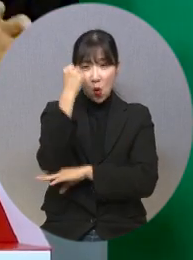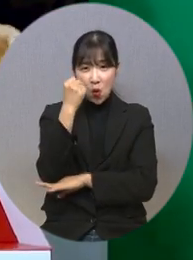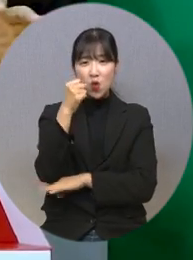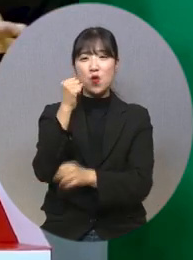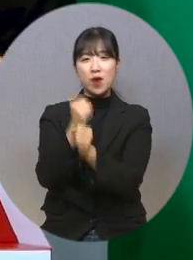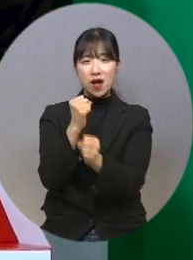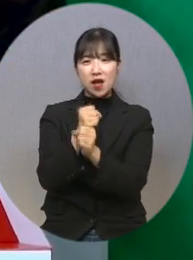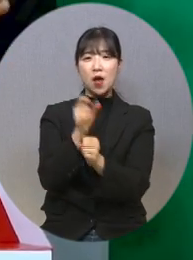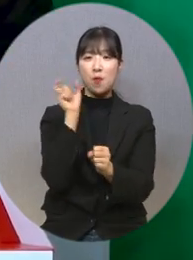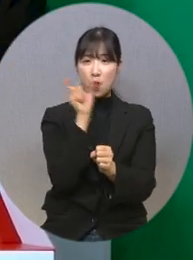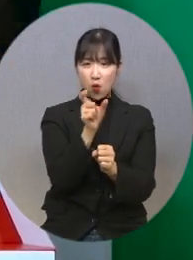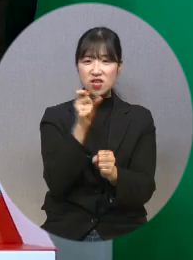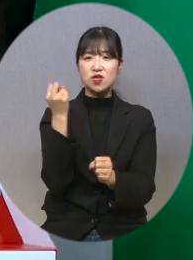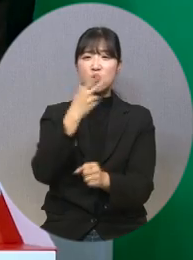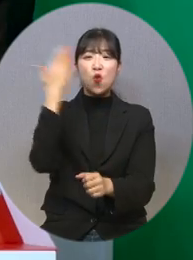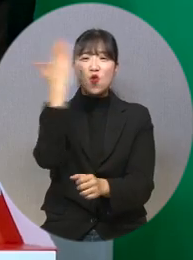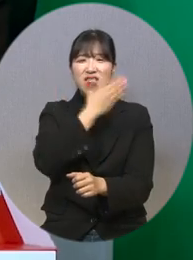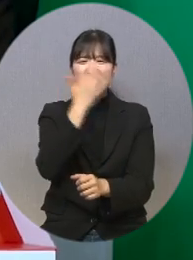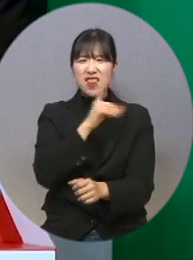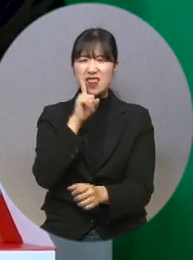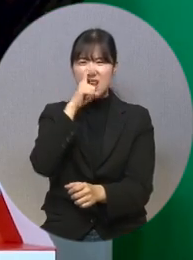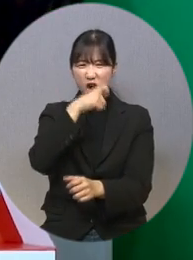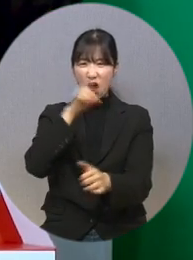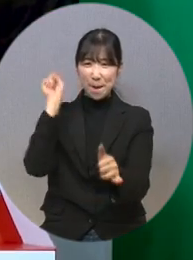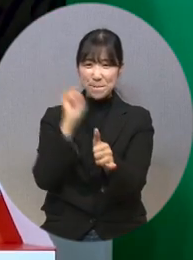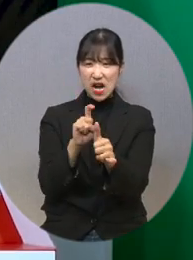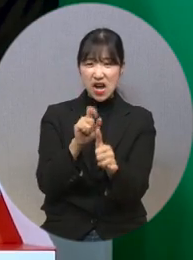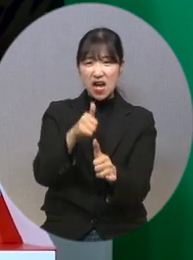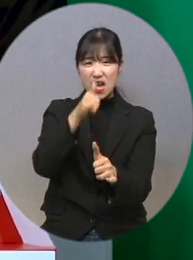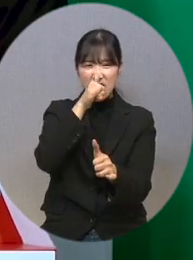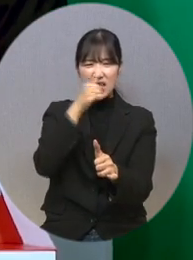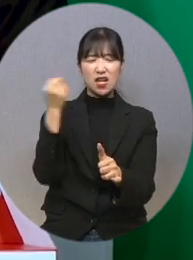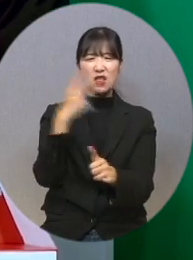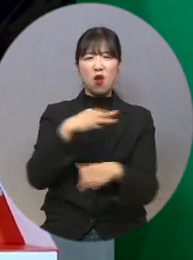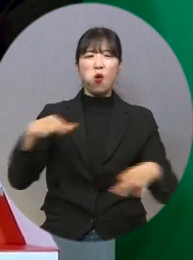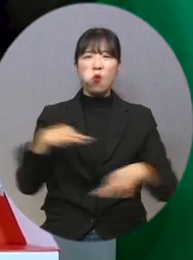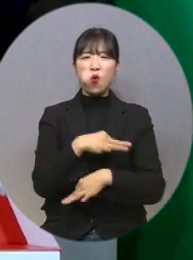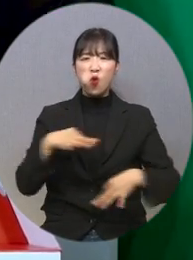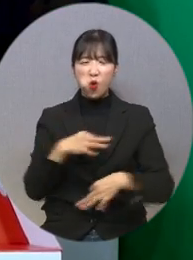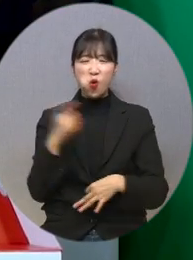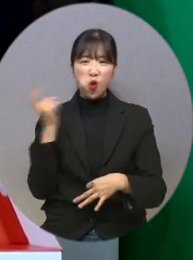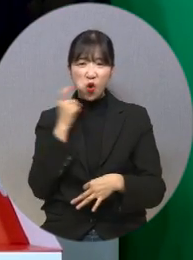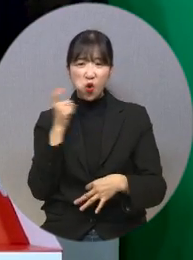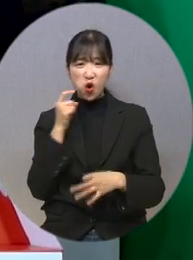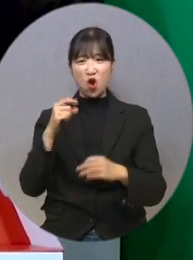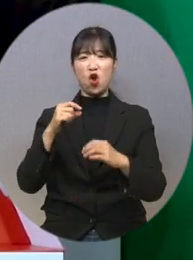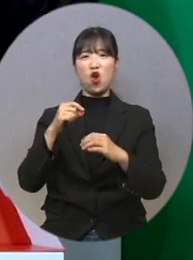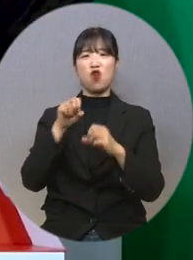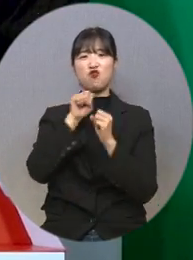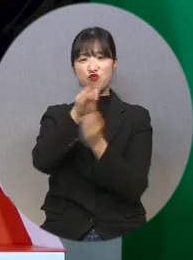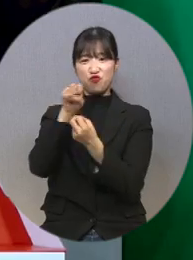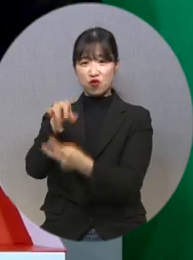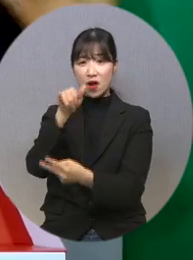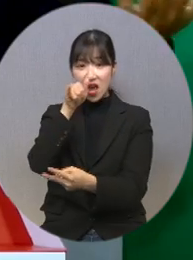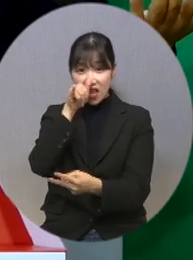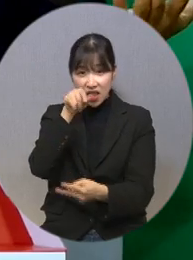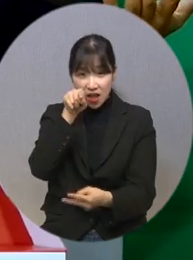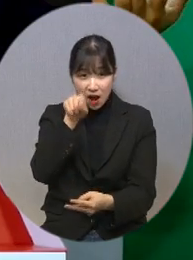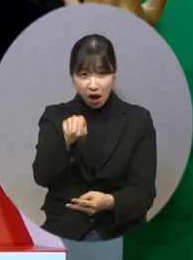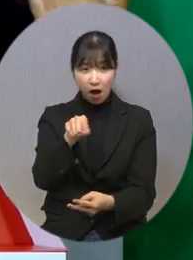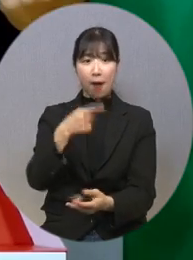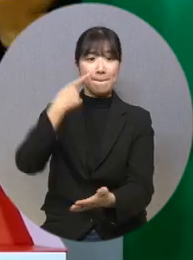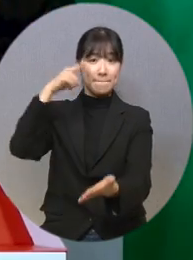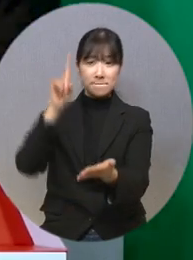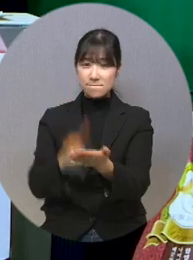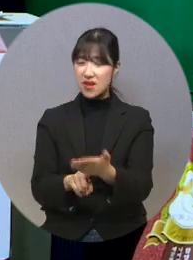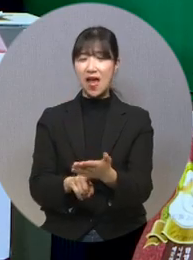네. 식품위생에 이제 적발을 했거나 또 이 부정 유통을 했을 경우에 네. 바로 가차없이 남도장터 퇴출시키는